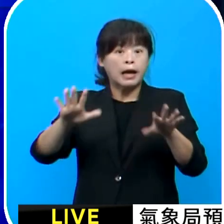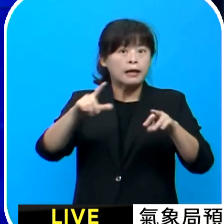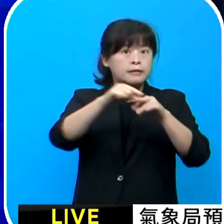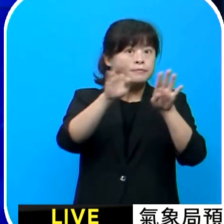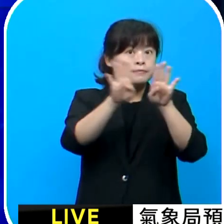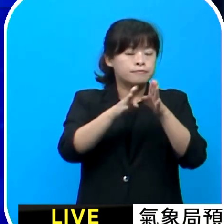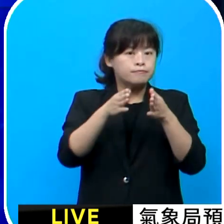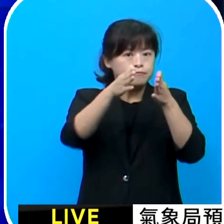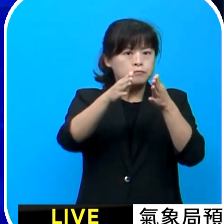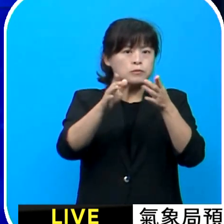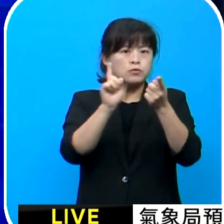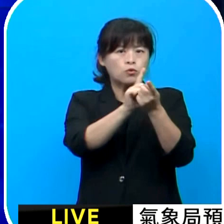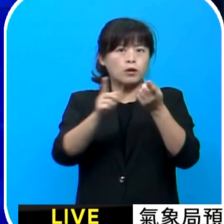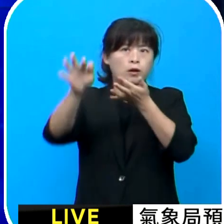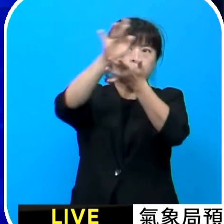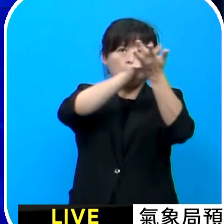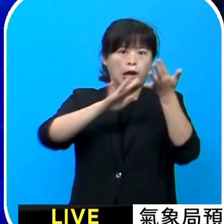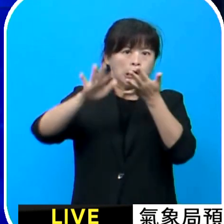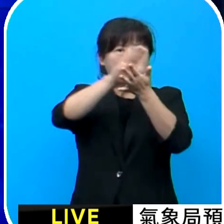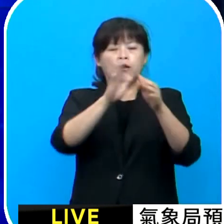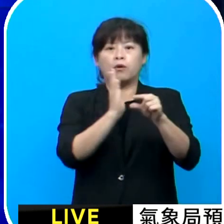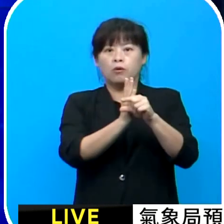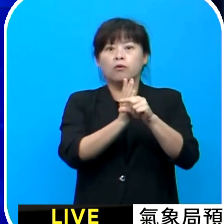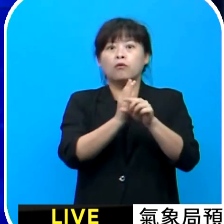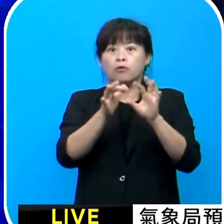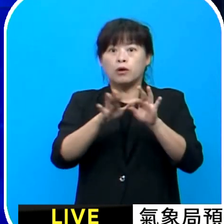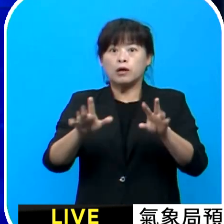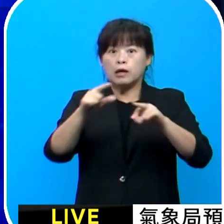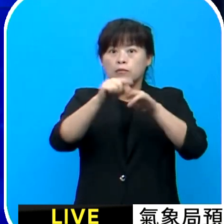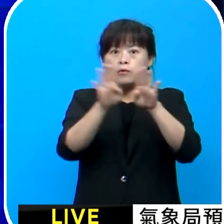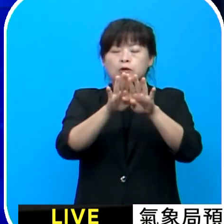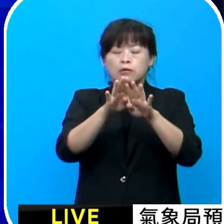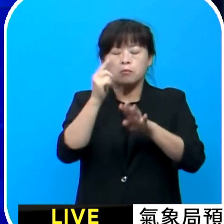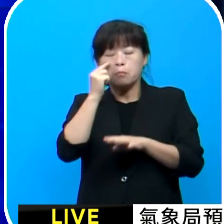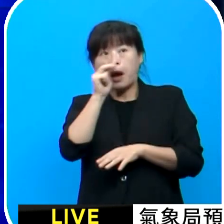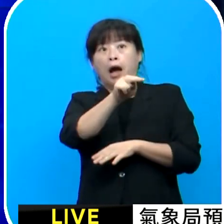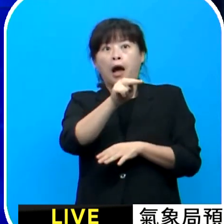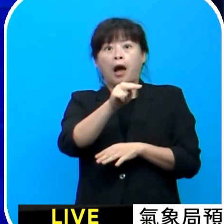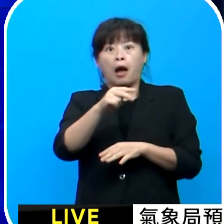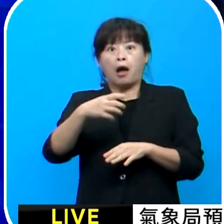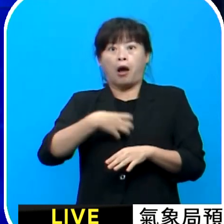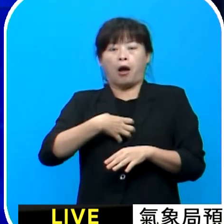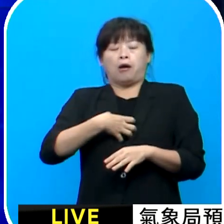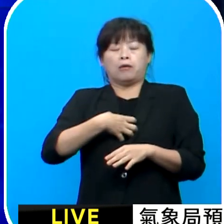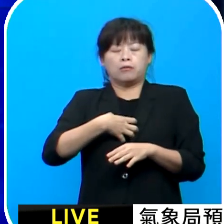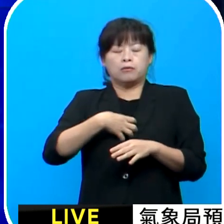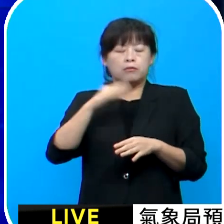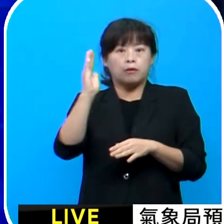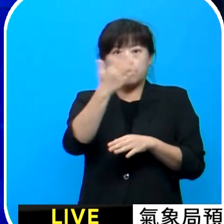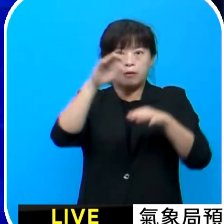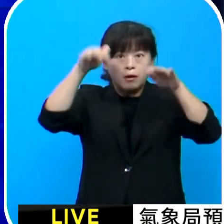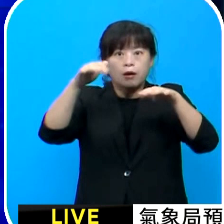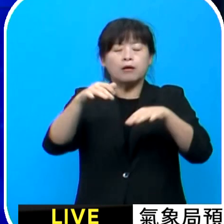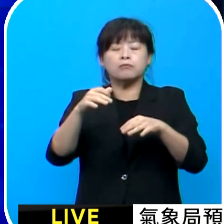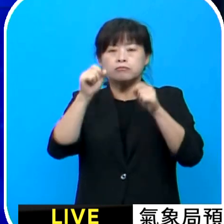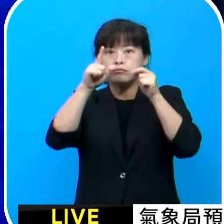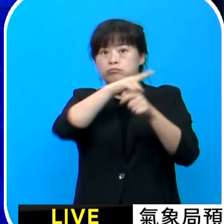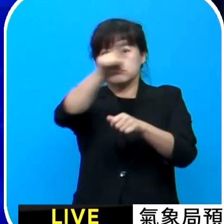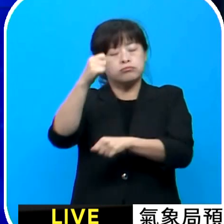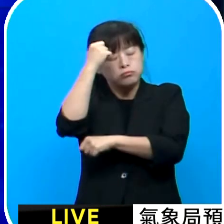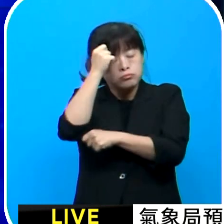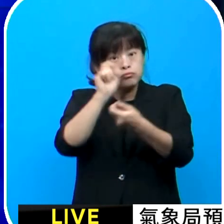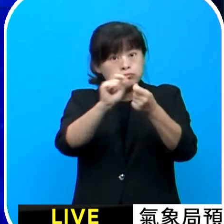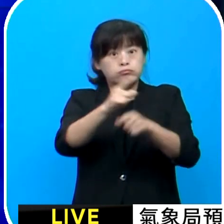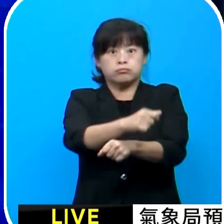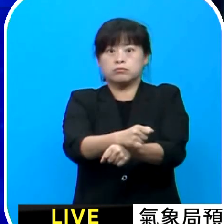是有比较强的对流云系正在通过，所以金门地区最近也出现了比较强的短延时豪雨，提醒金门的朋友要